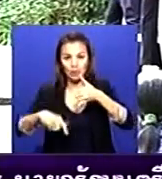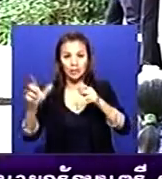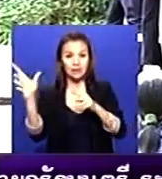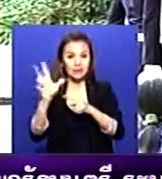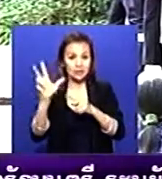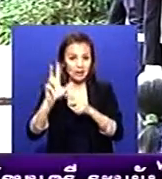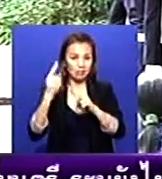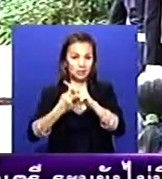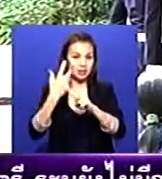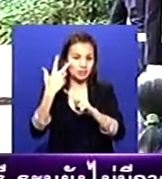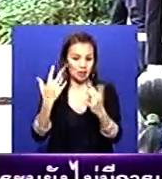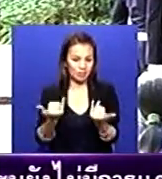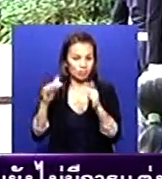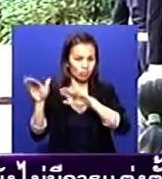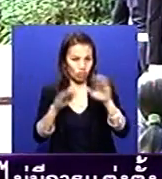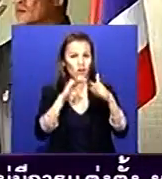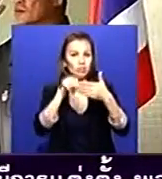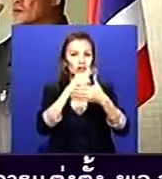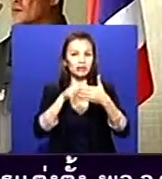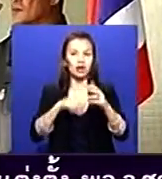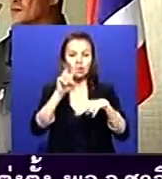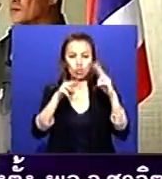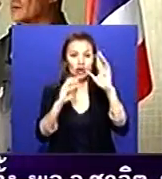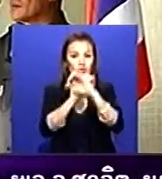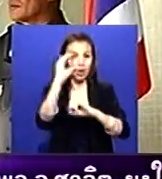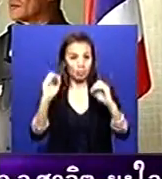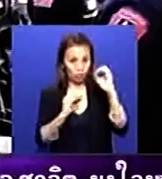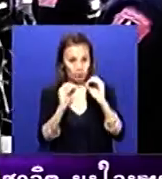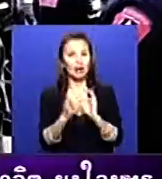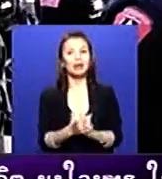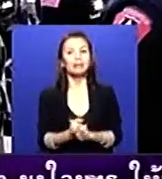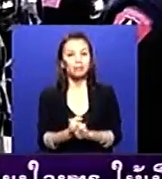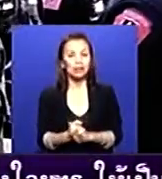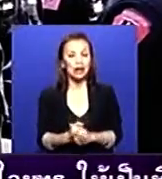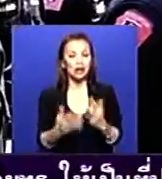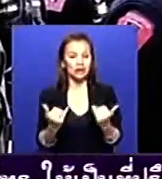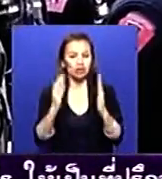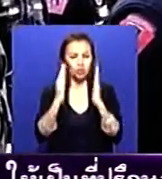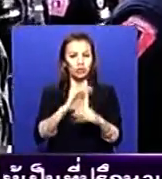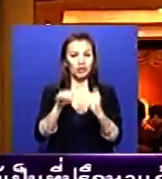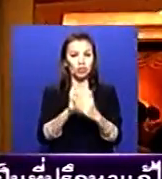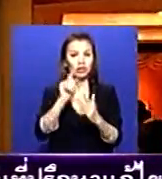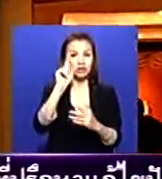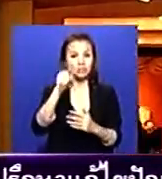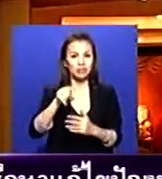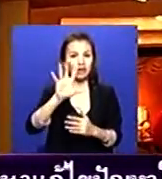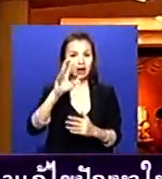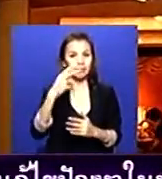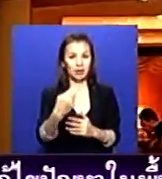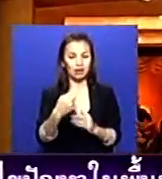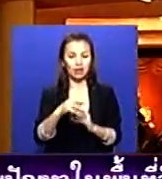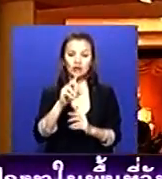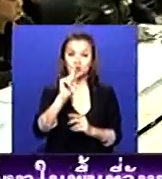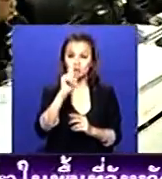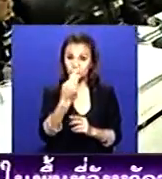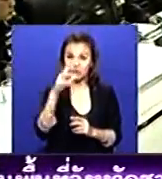นี้ซึ่งได้จัดการรักษาความปลอดภัยในช่วงโค้งสุดท้ายโดยกำลังรวม 15,000 นายทั้งนี้ได้สั่งการเพิ่มเติม